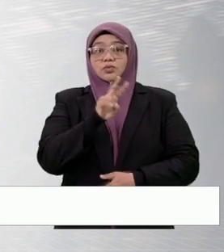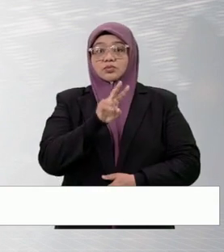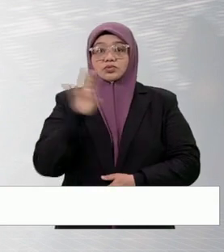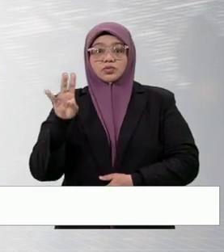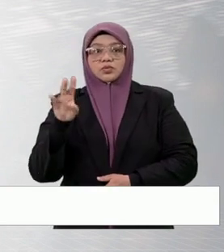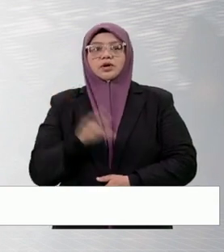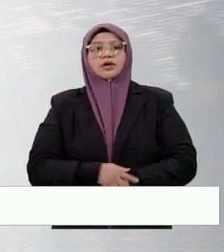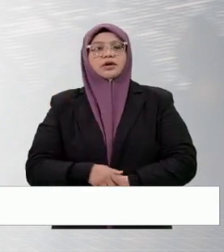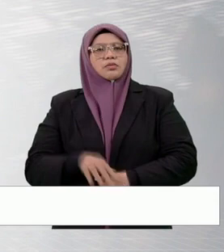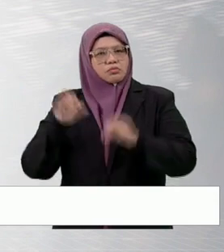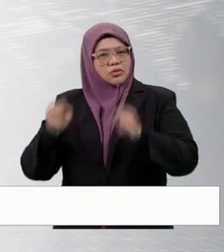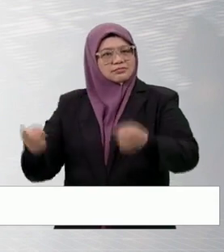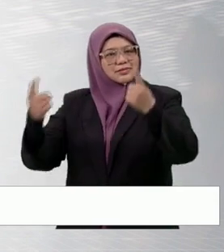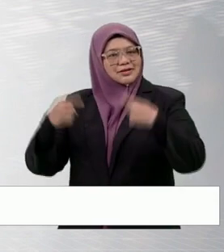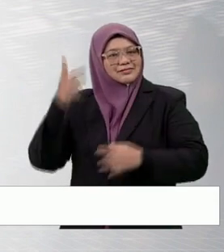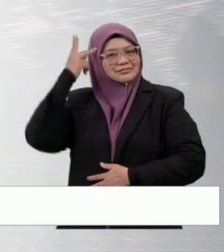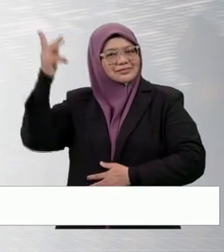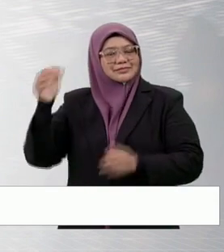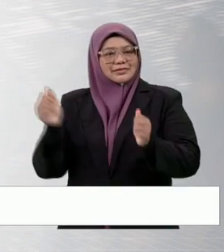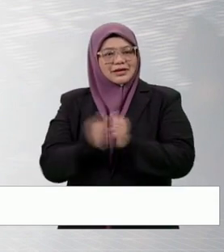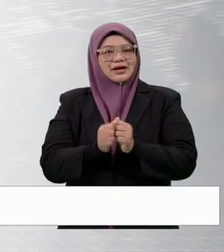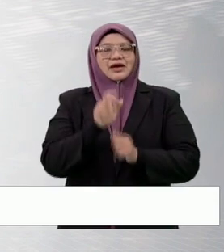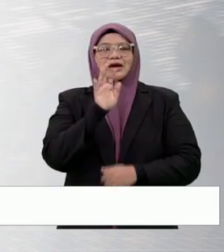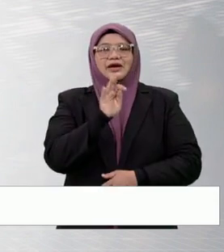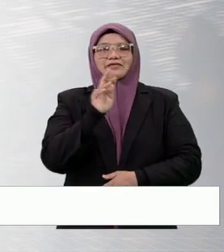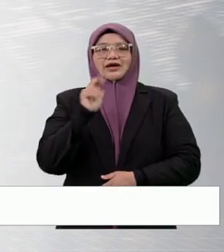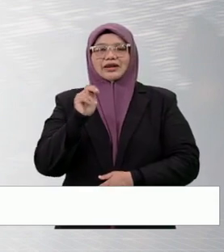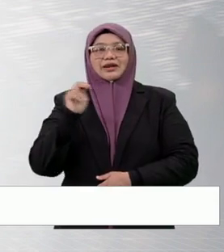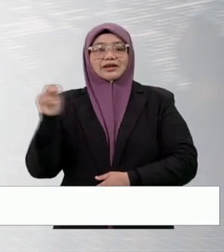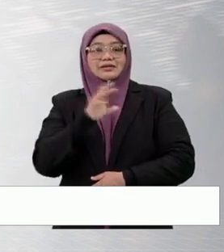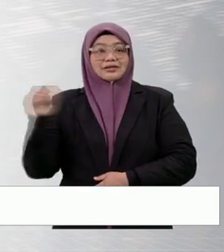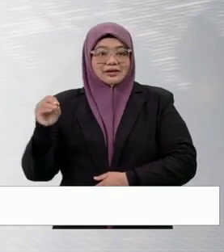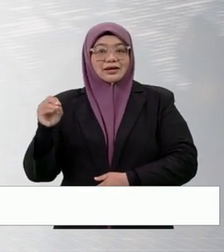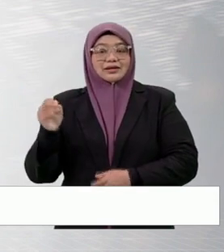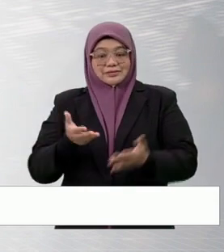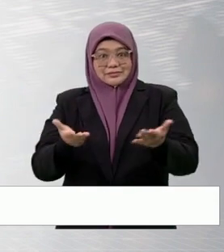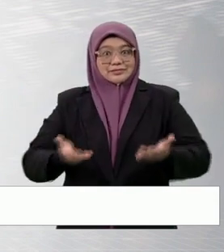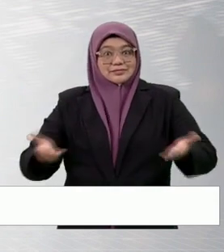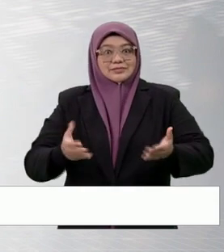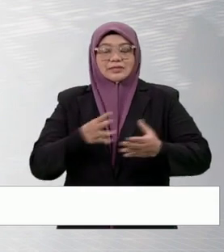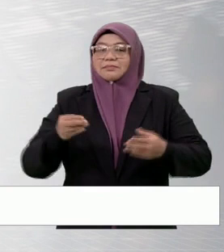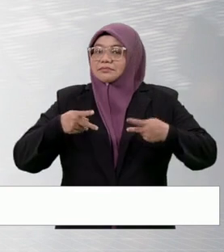pengunjung boleh mencipta Kenangan bersama Evan dan melalui activity menarik di Pekan FM